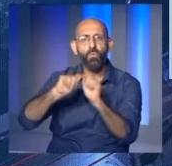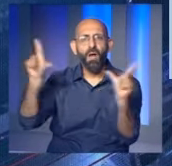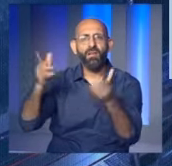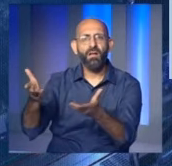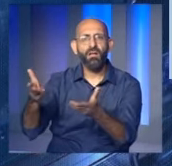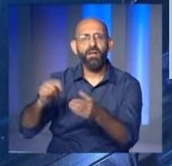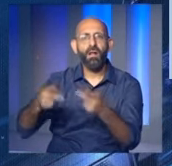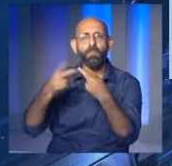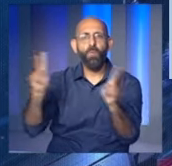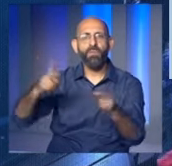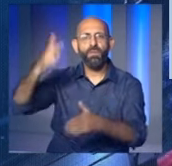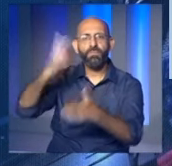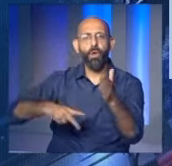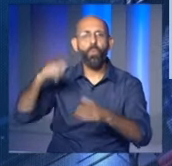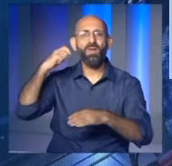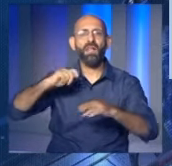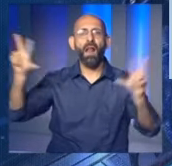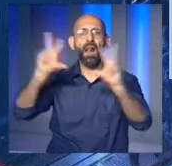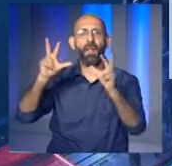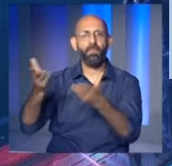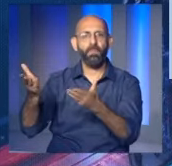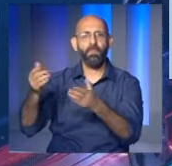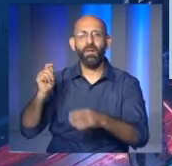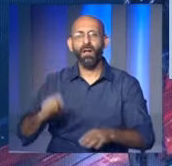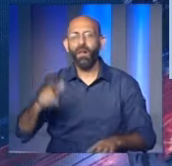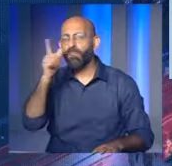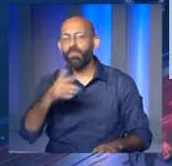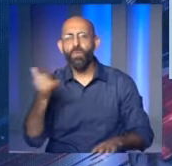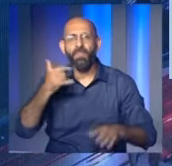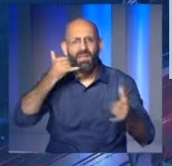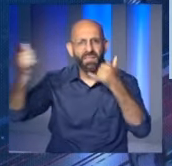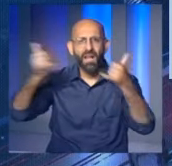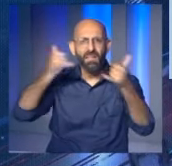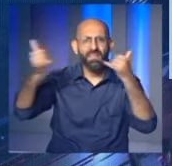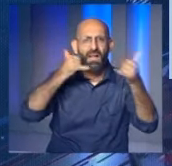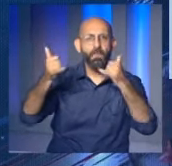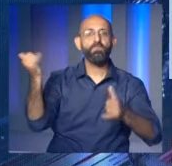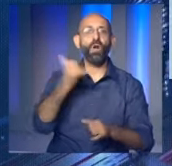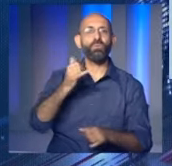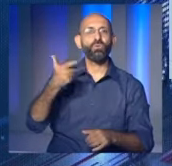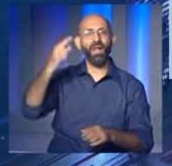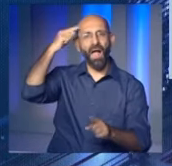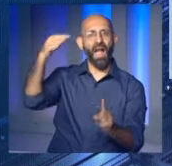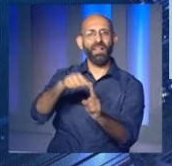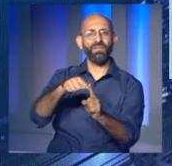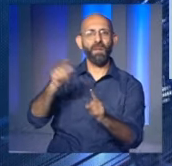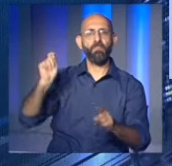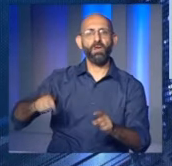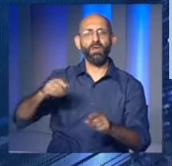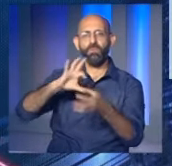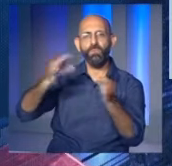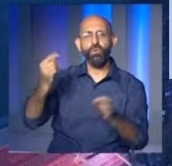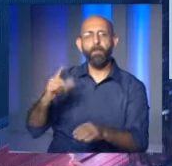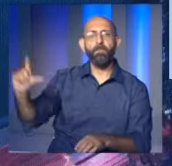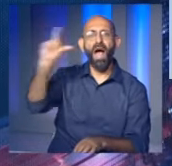بنزين ومثابرة، على رغم موافقة ومراجعات وزير الإعلام زياد مكاري المتكررة. وبعد سلسلة الاتصالات التي أجرتها النقابة